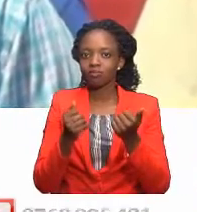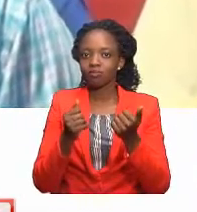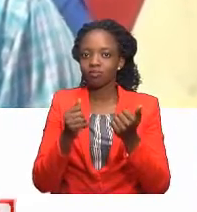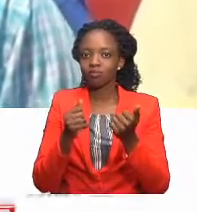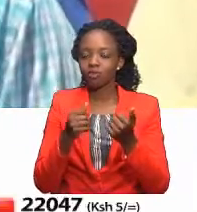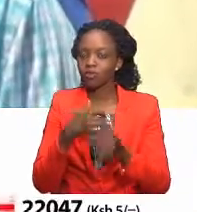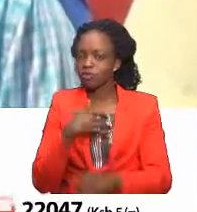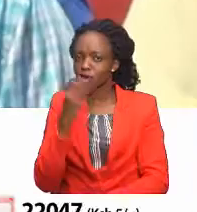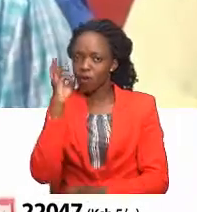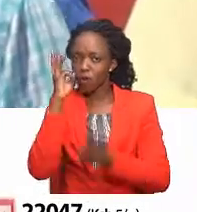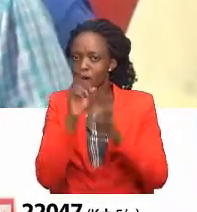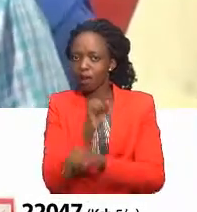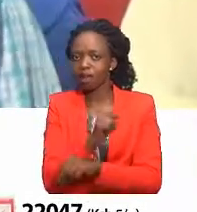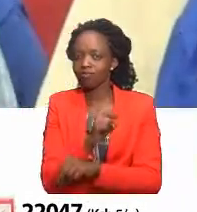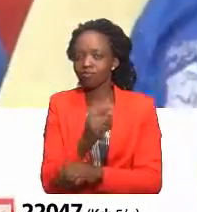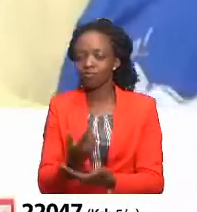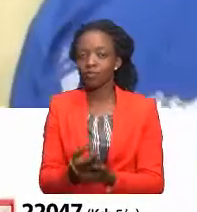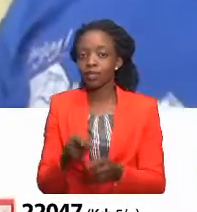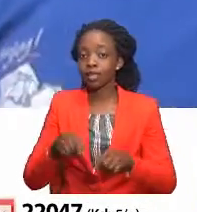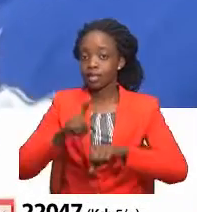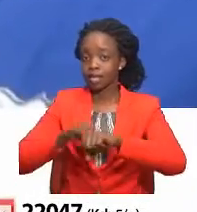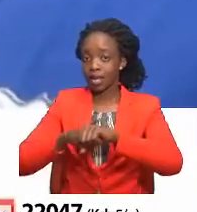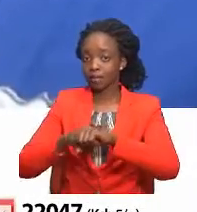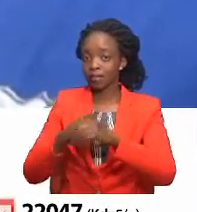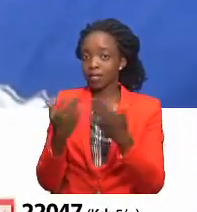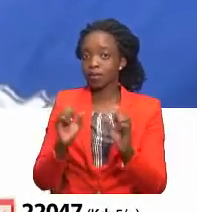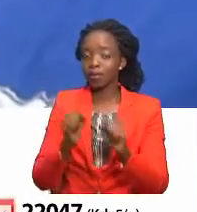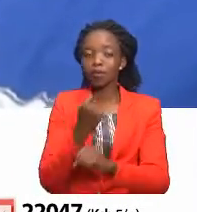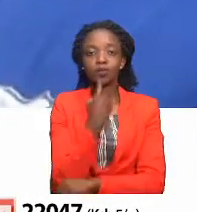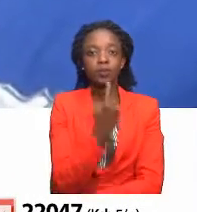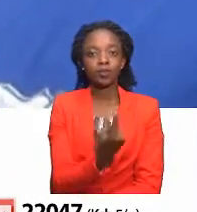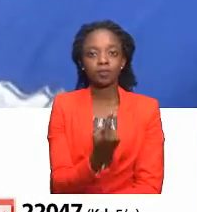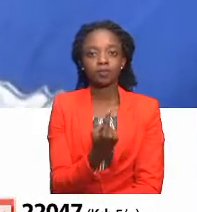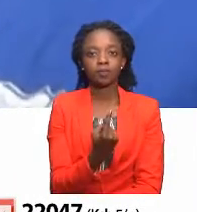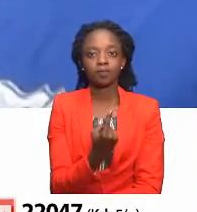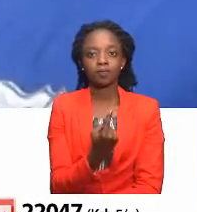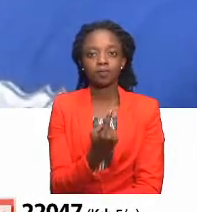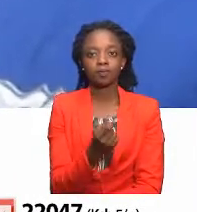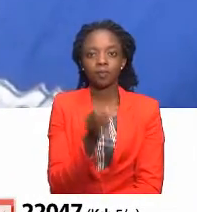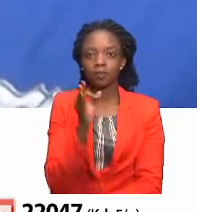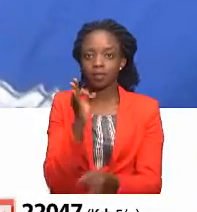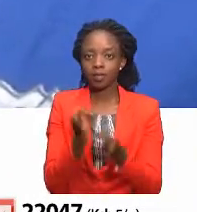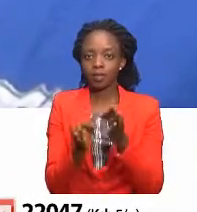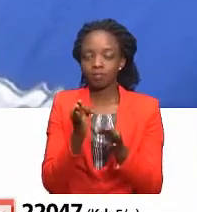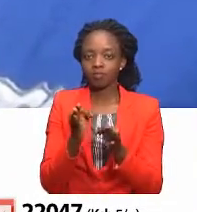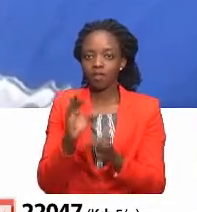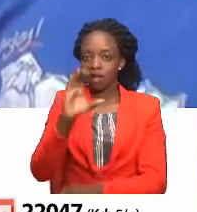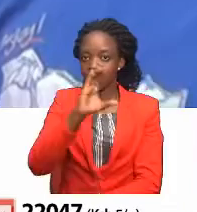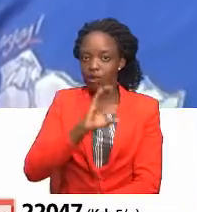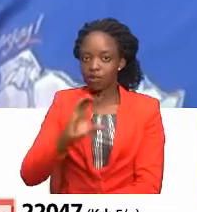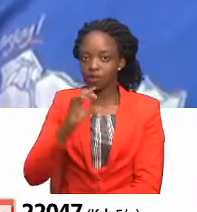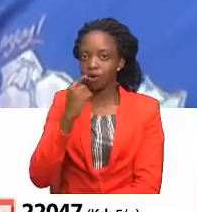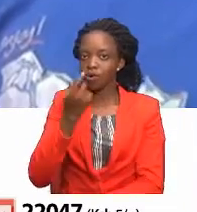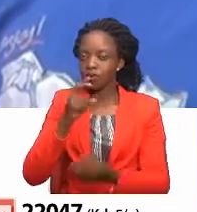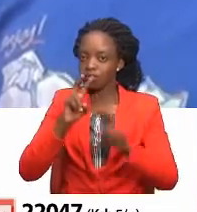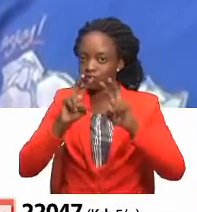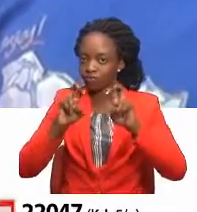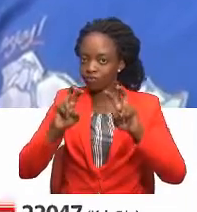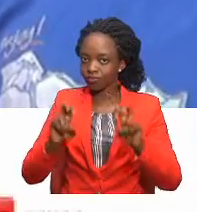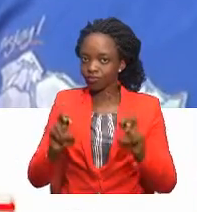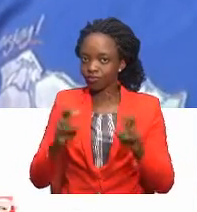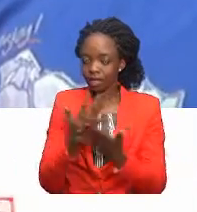dukuduku? Round hii kitu naweza kusema kama mteja mwenye anatafuta